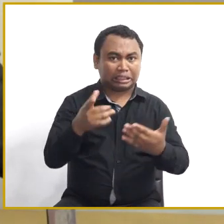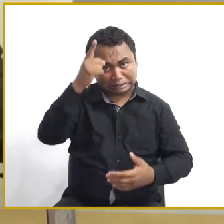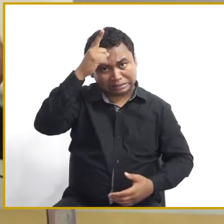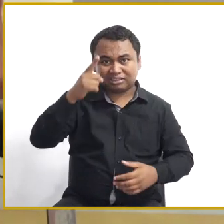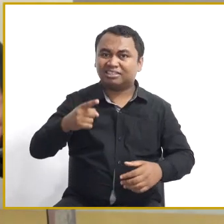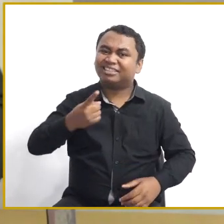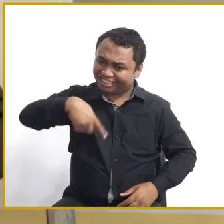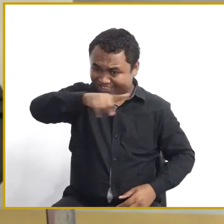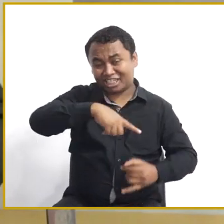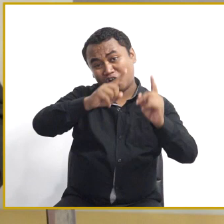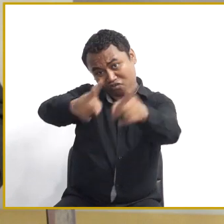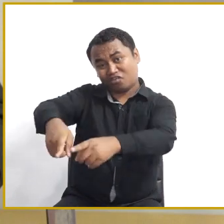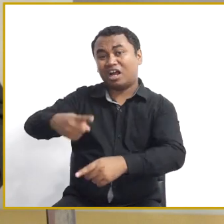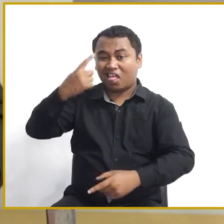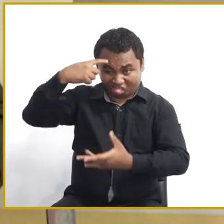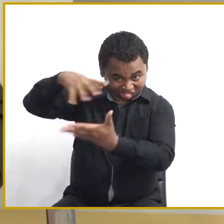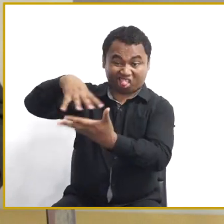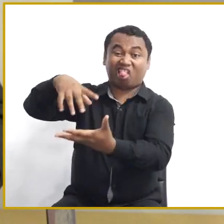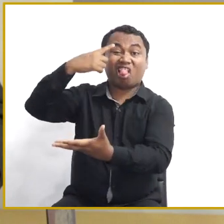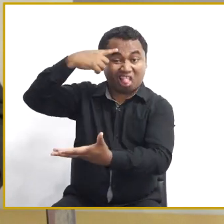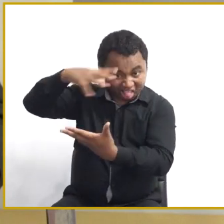Cikya nanti, zat dem lifteninan.